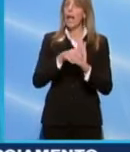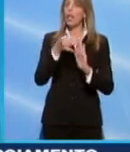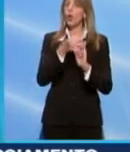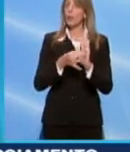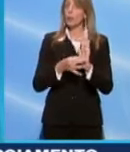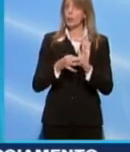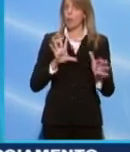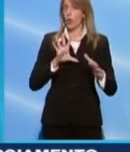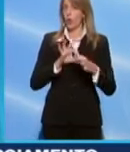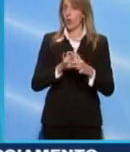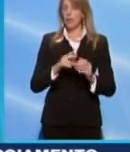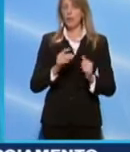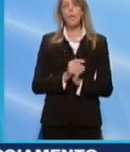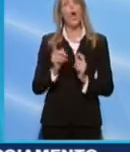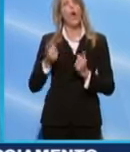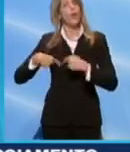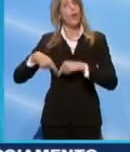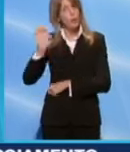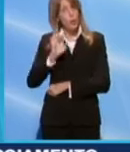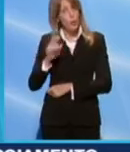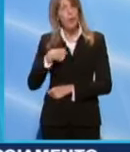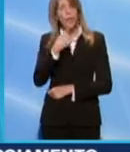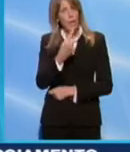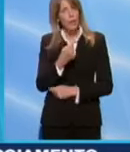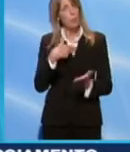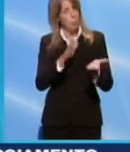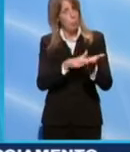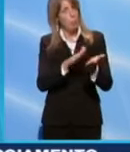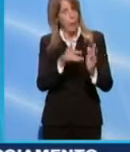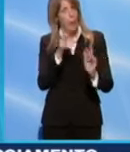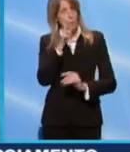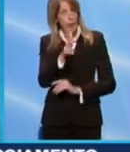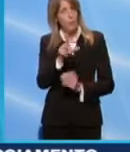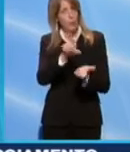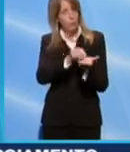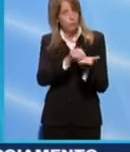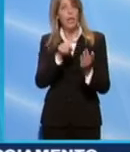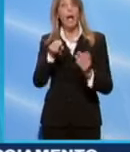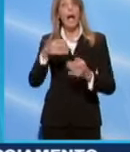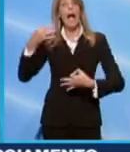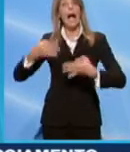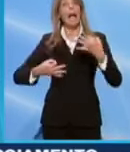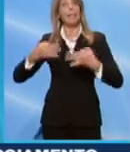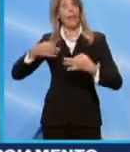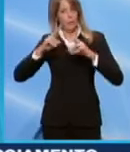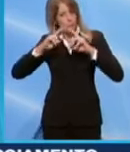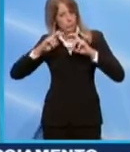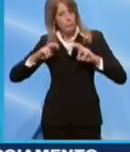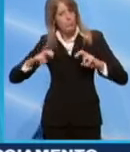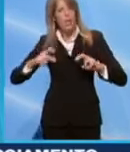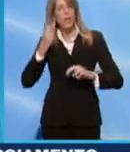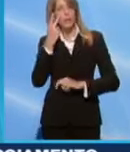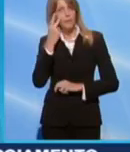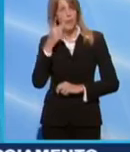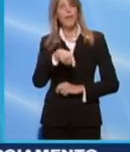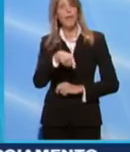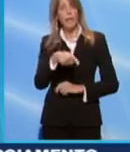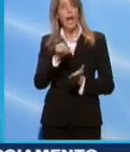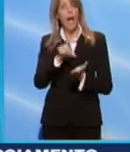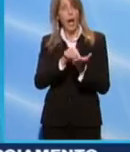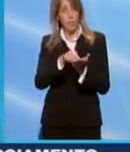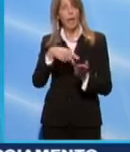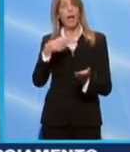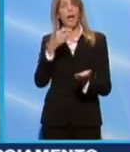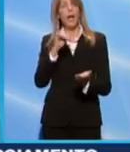valutazione favorevole da un rapporto del Consiglio d'Europa. L'analisi svolta dall'Unità Protezione Dati ha evidenziato l'importanza di